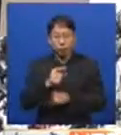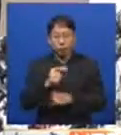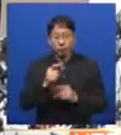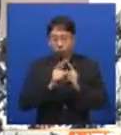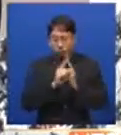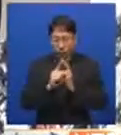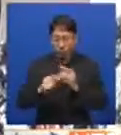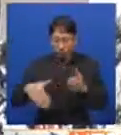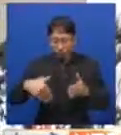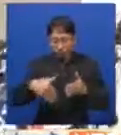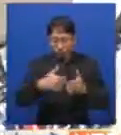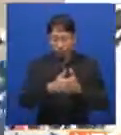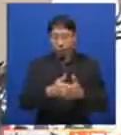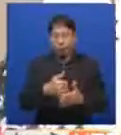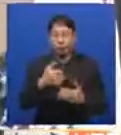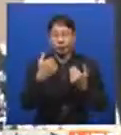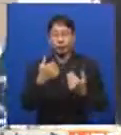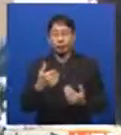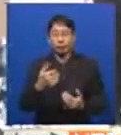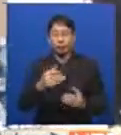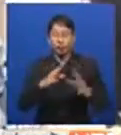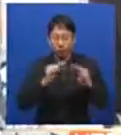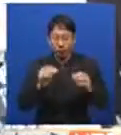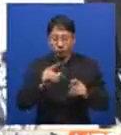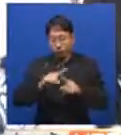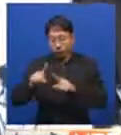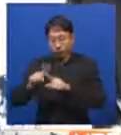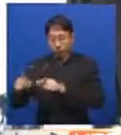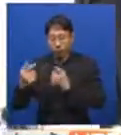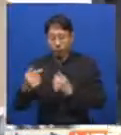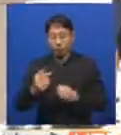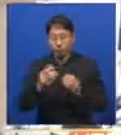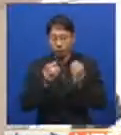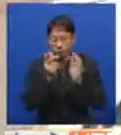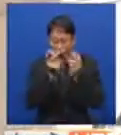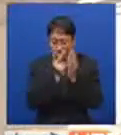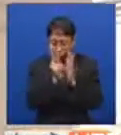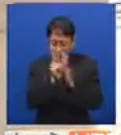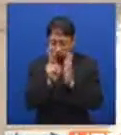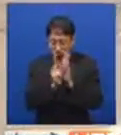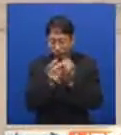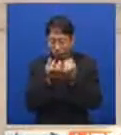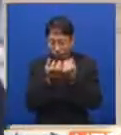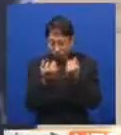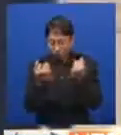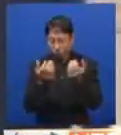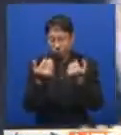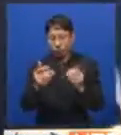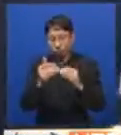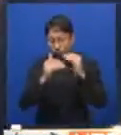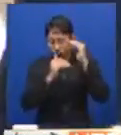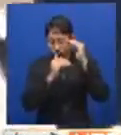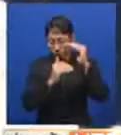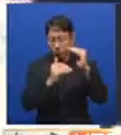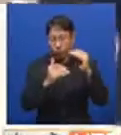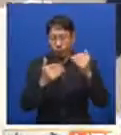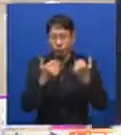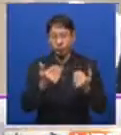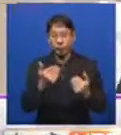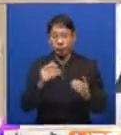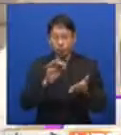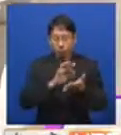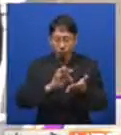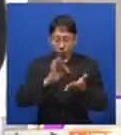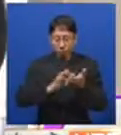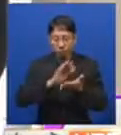ถแมพที่วางไว้ค่ะส่วนเรื่องอื่นๆก็เป็นเรื่องที่รัฐธรรมนูญกำหนดยืนยันว่าไม่เคยคิดอยู่ในอำนาจต่อหลังจากร่างรัฐธร